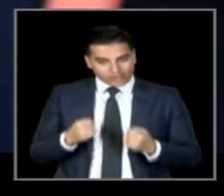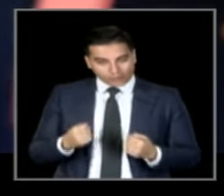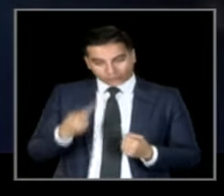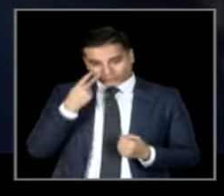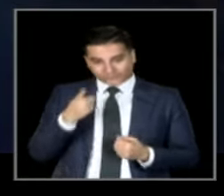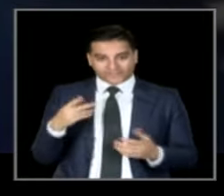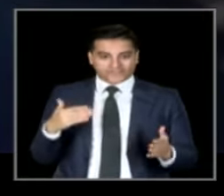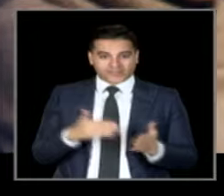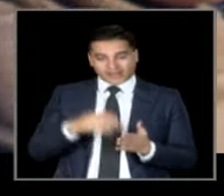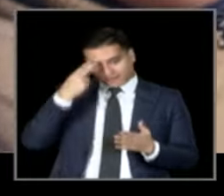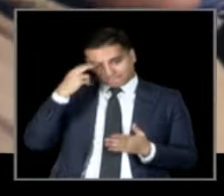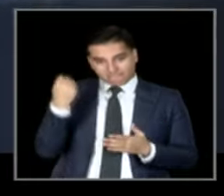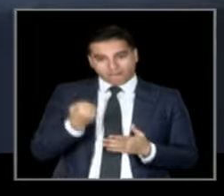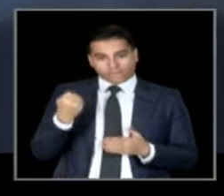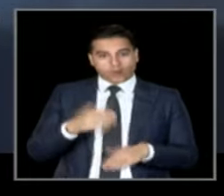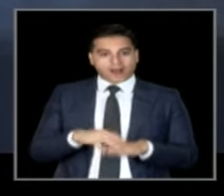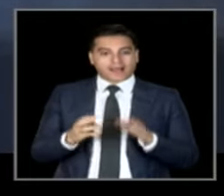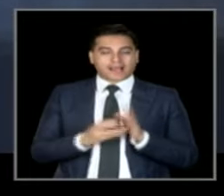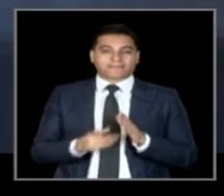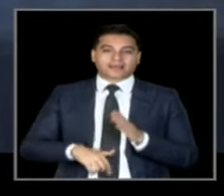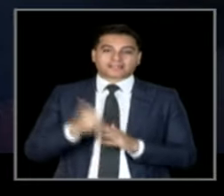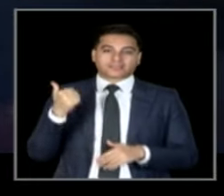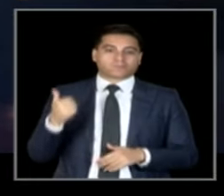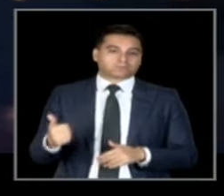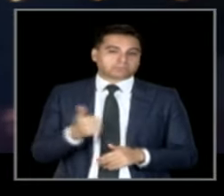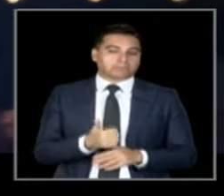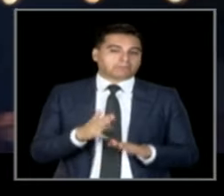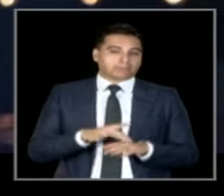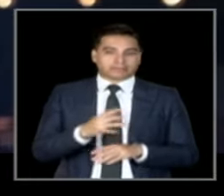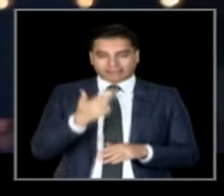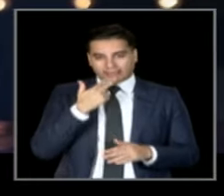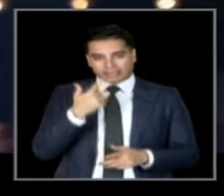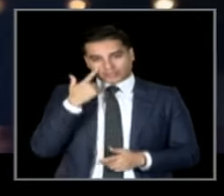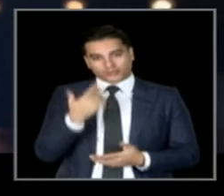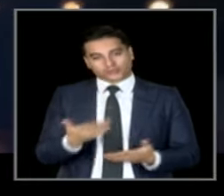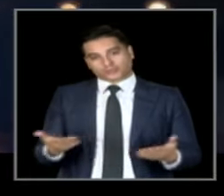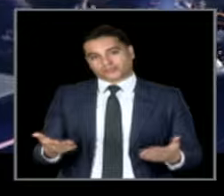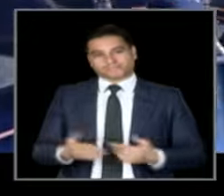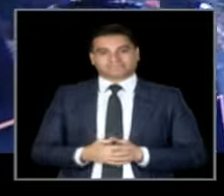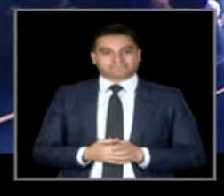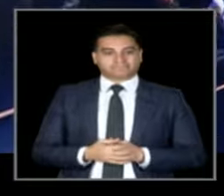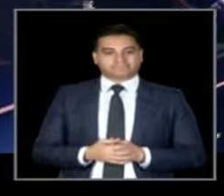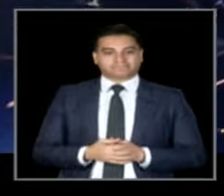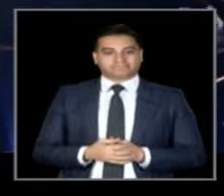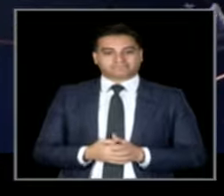وفي الآخر مبروك للجامعة اللي هتكسب وهارد لك للجامعة اللي هتودع البطولة.